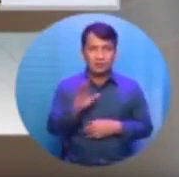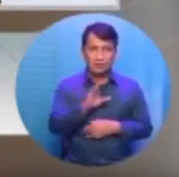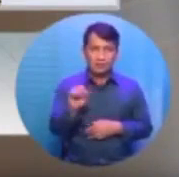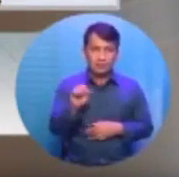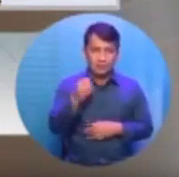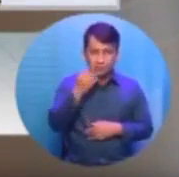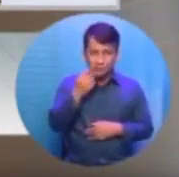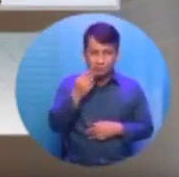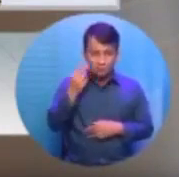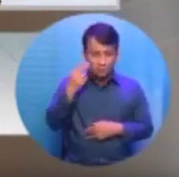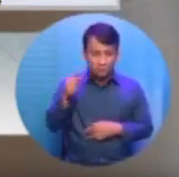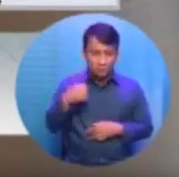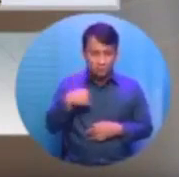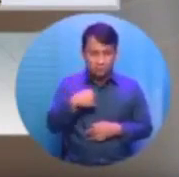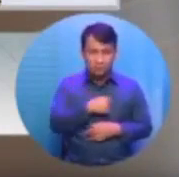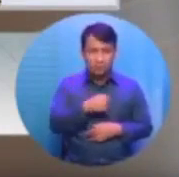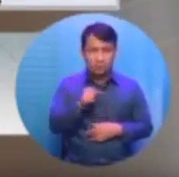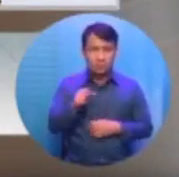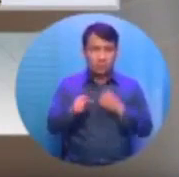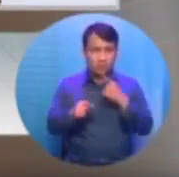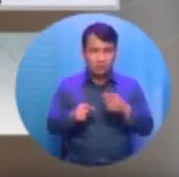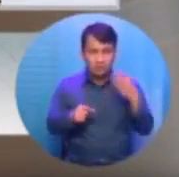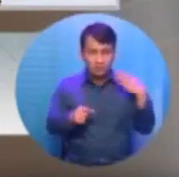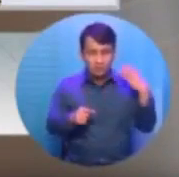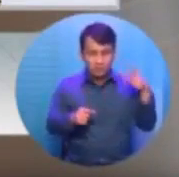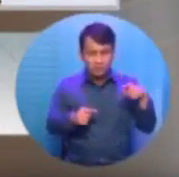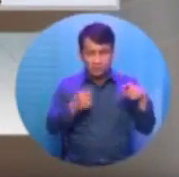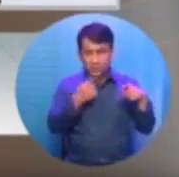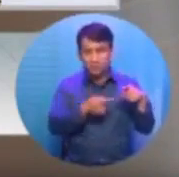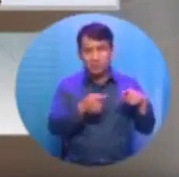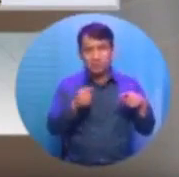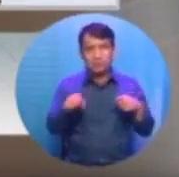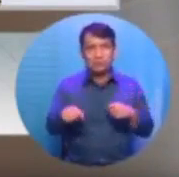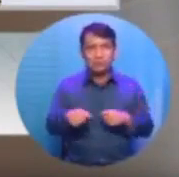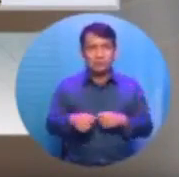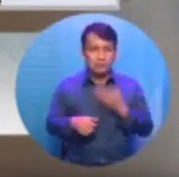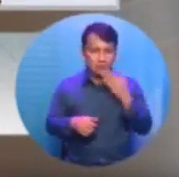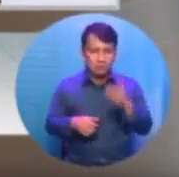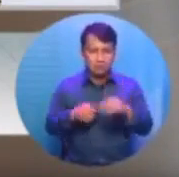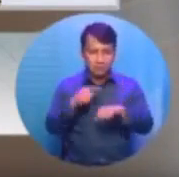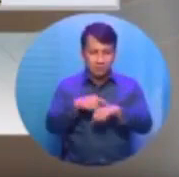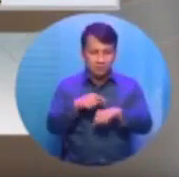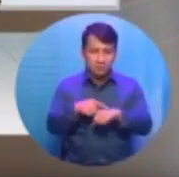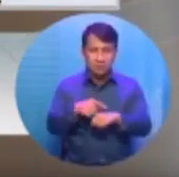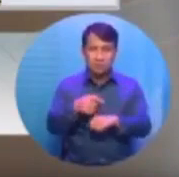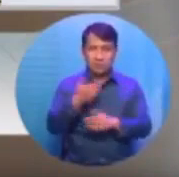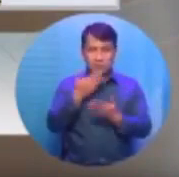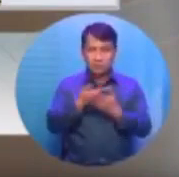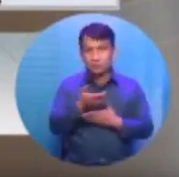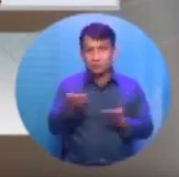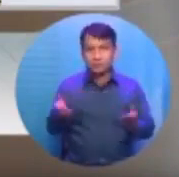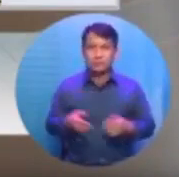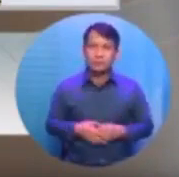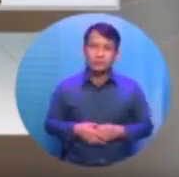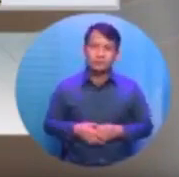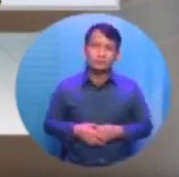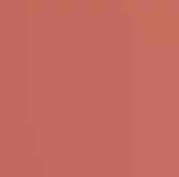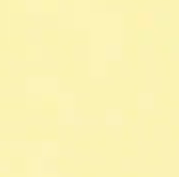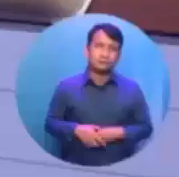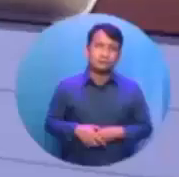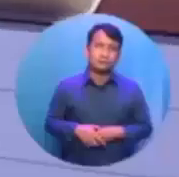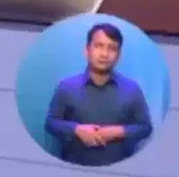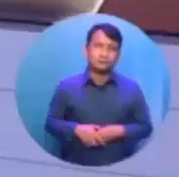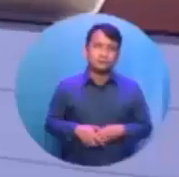ibabang telepono, kakausapin ka namin. Pa, chairman. Sir. Salamat po, chairman. Good luck na po sa inyo, sir. Opo,